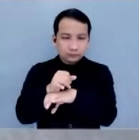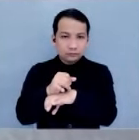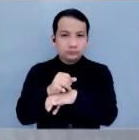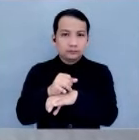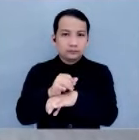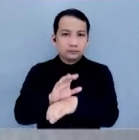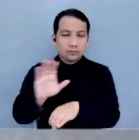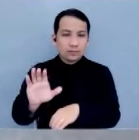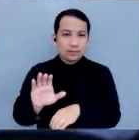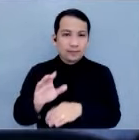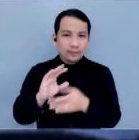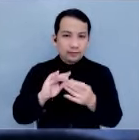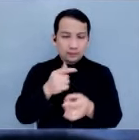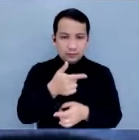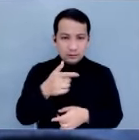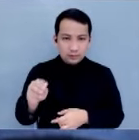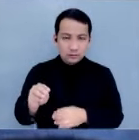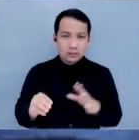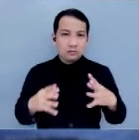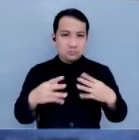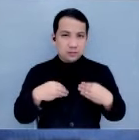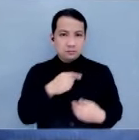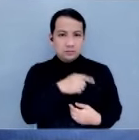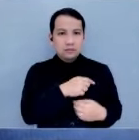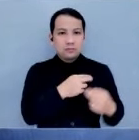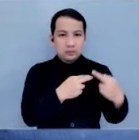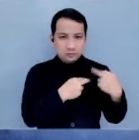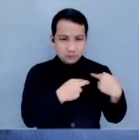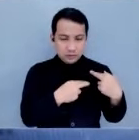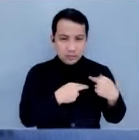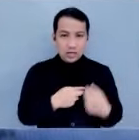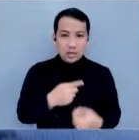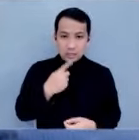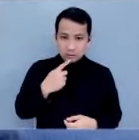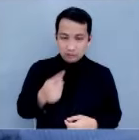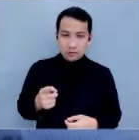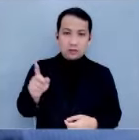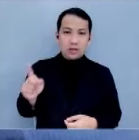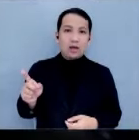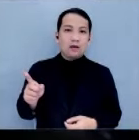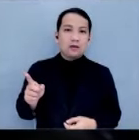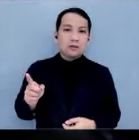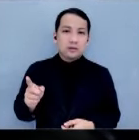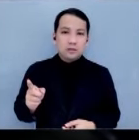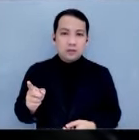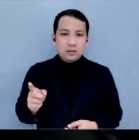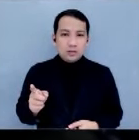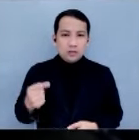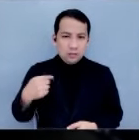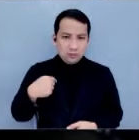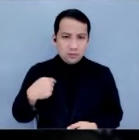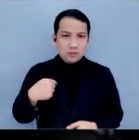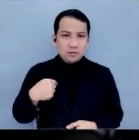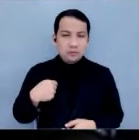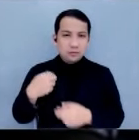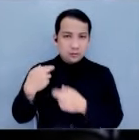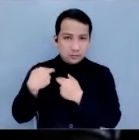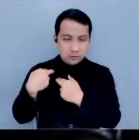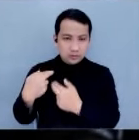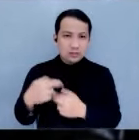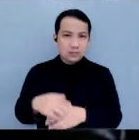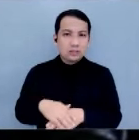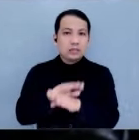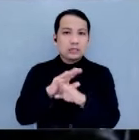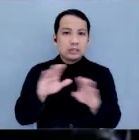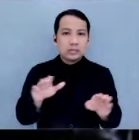GM, inako naman na yung responsibility. Sinasabi niya na we take full responsibility. Hindi magkakaroon ng